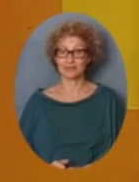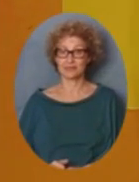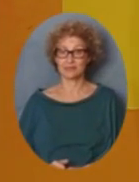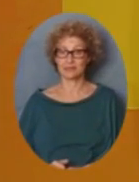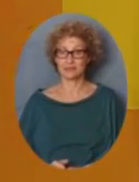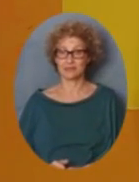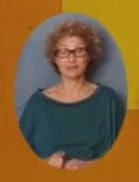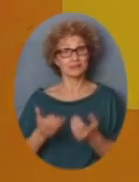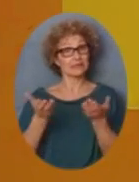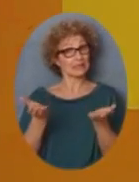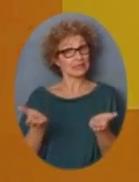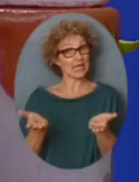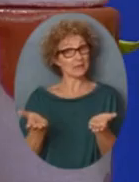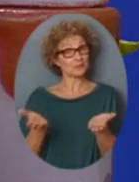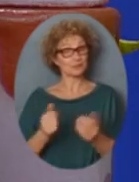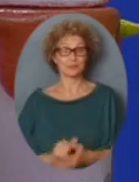הנה.